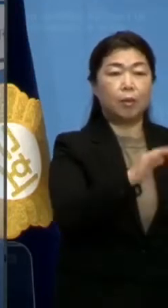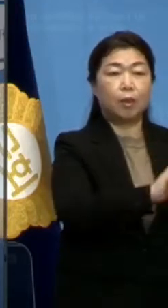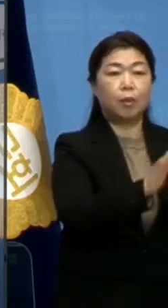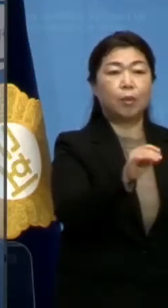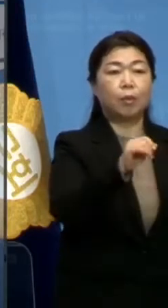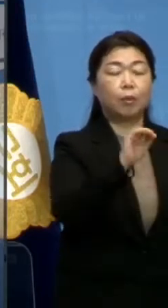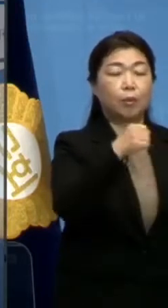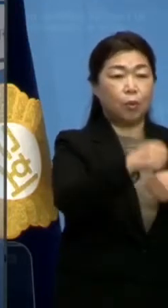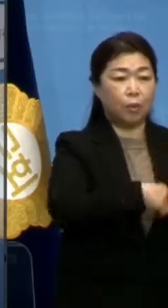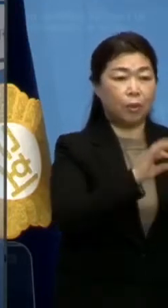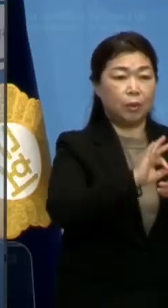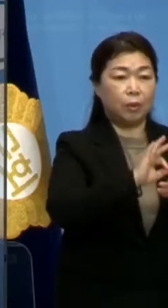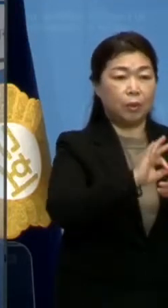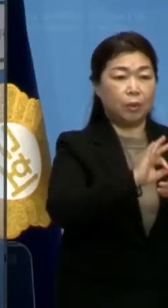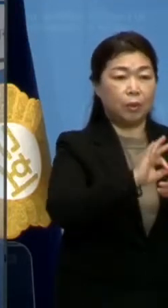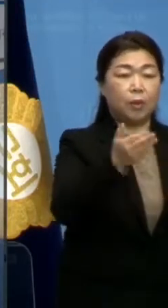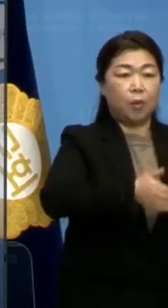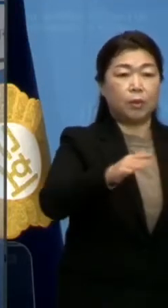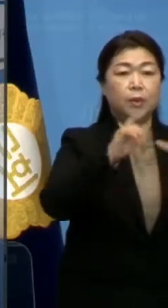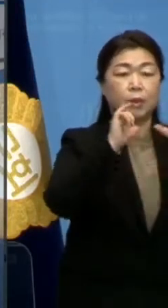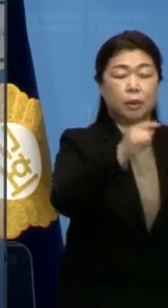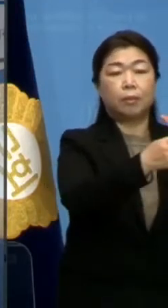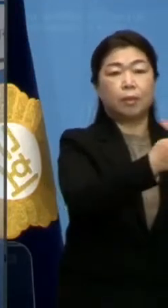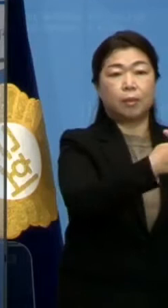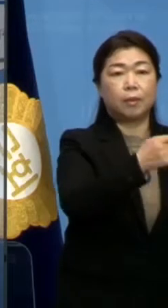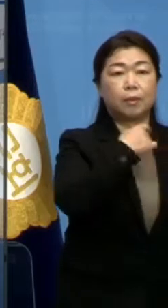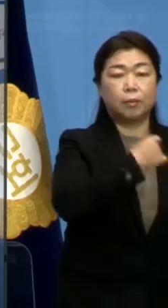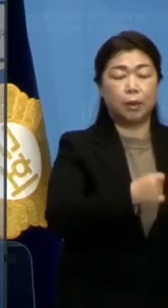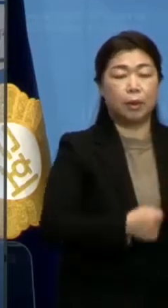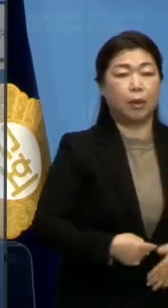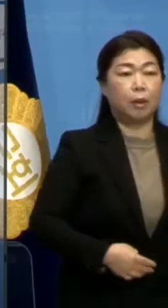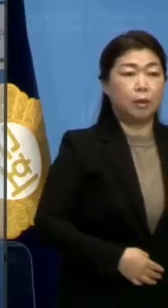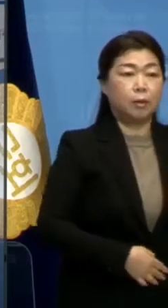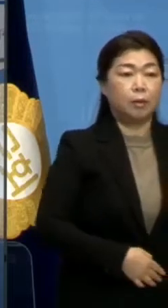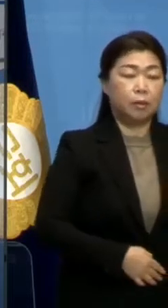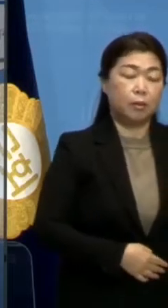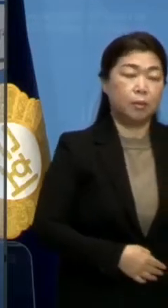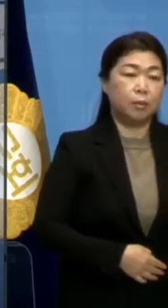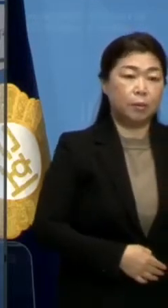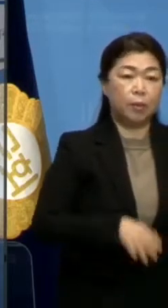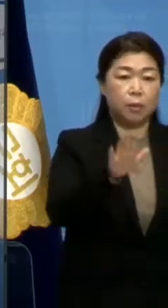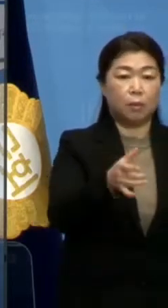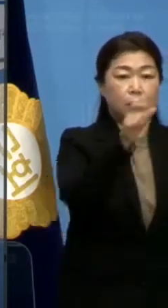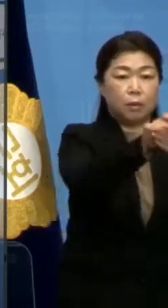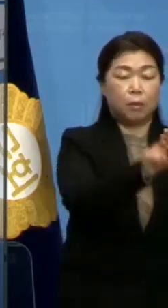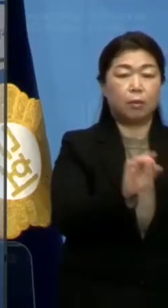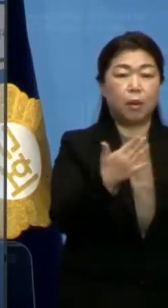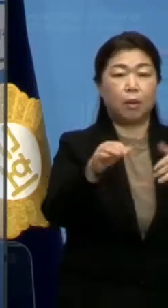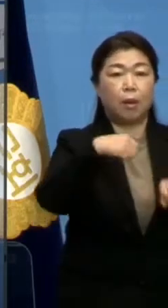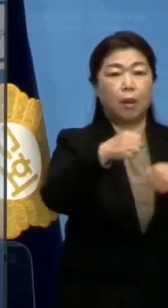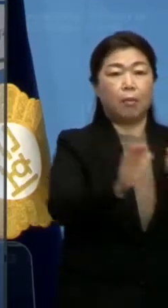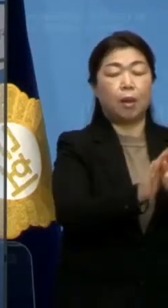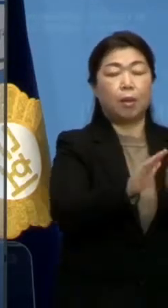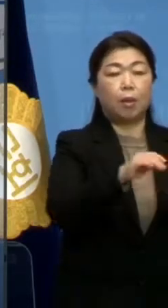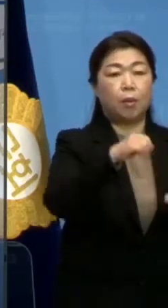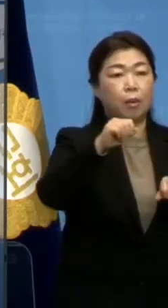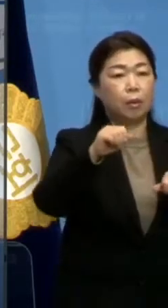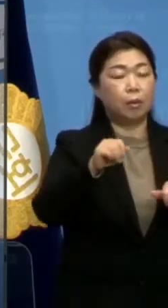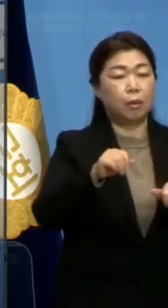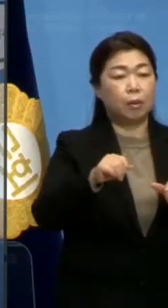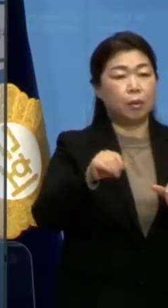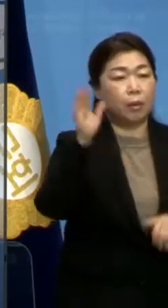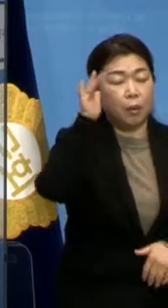씁니다 2014년 갈려 권 등록제 시행 이후 현재까지 등록된 반려견은 총 200만